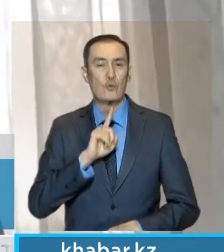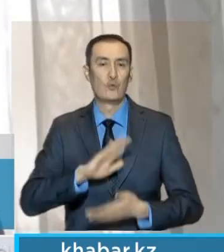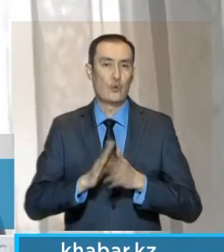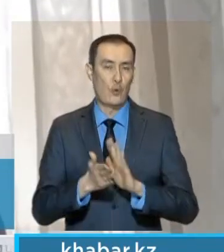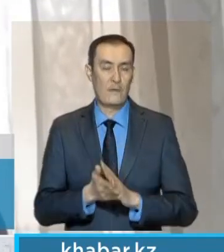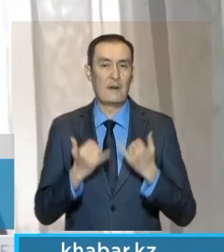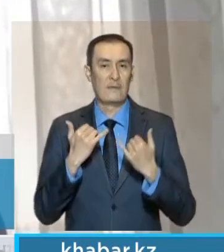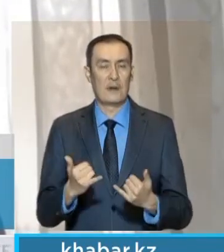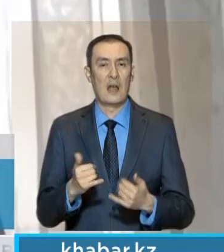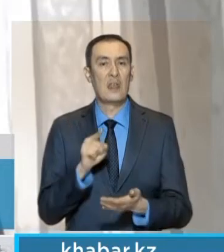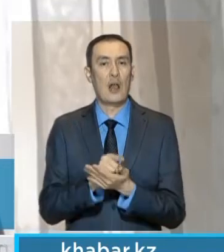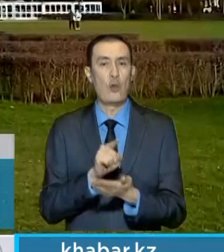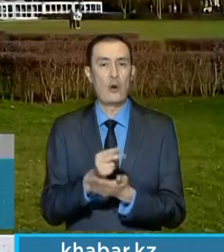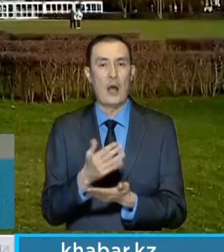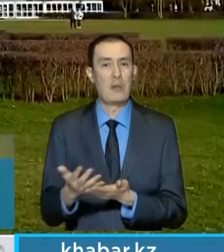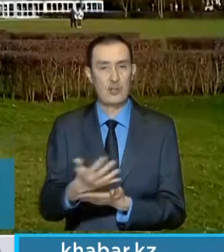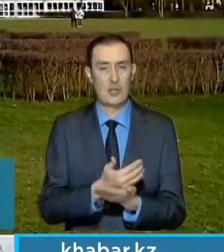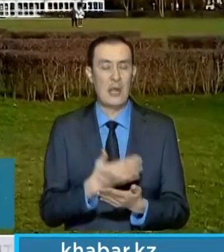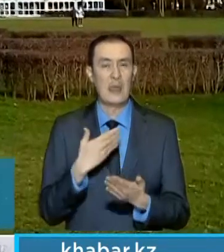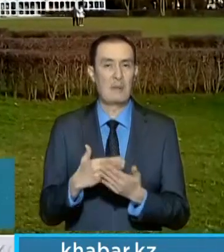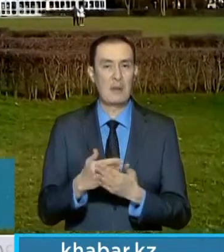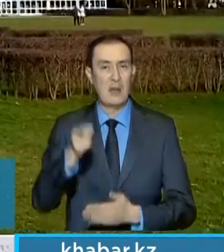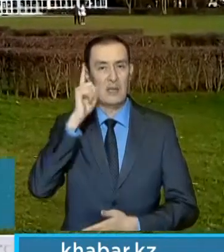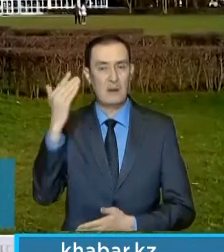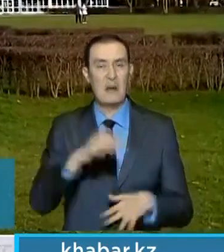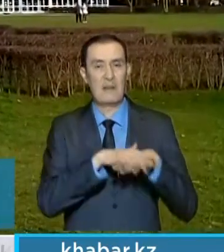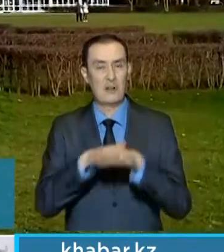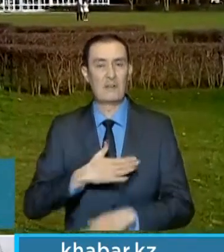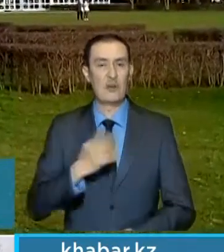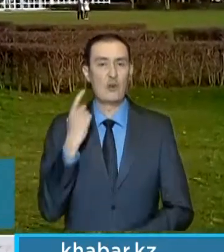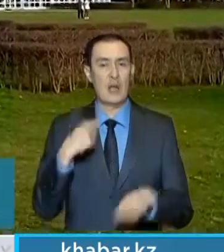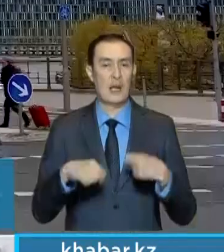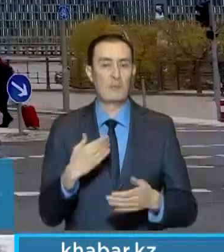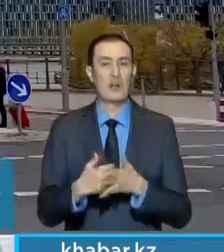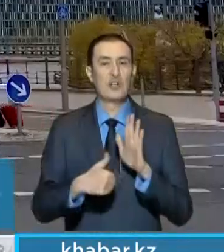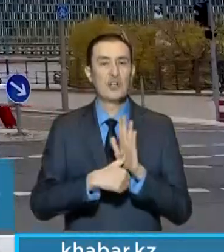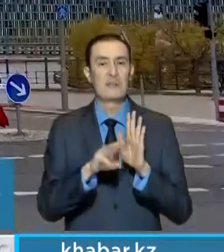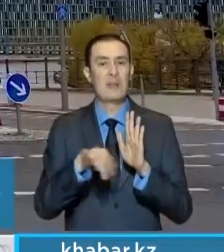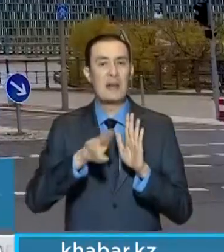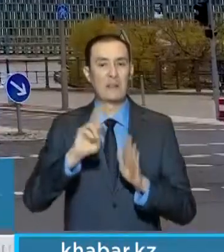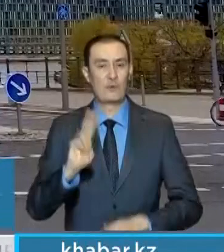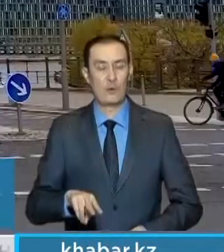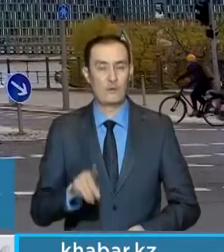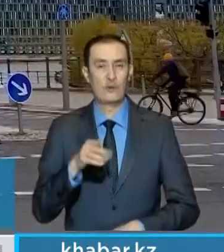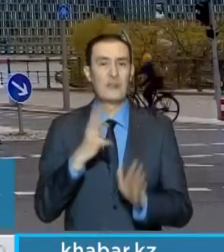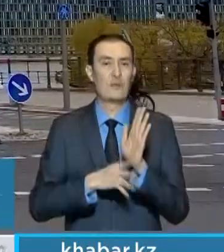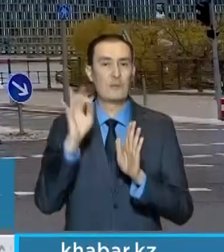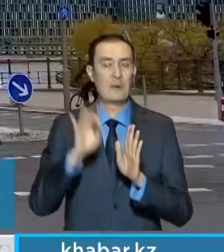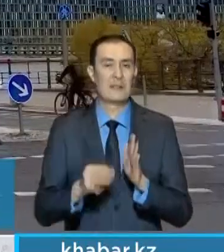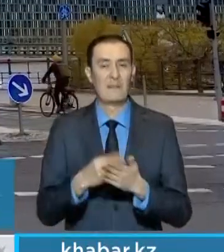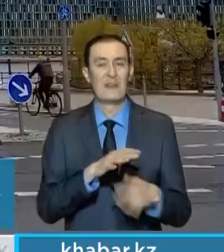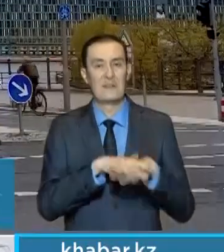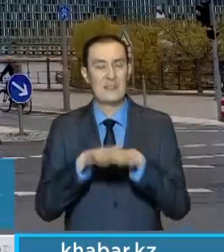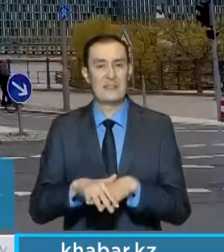условия в сфере налогообложения к примеру Германия вложила в нашу экономику порядка 6 млр долларов отме 90%